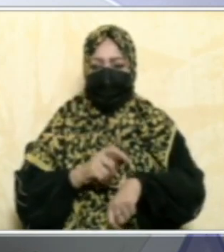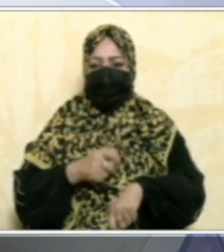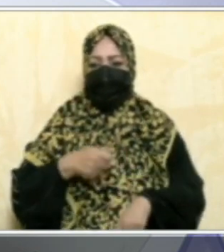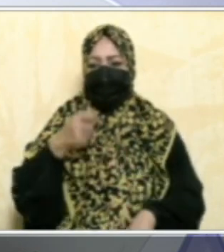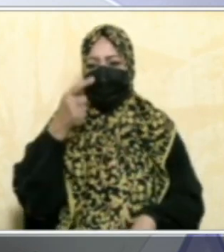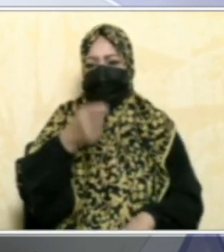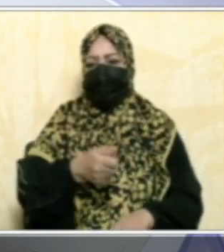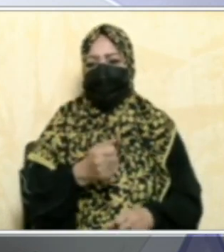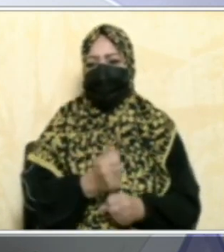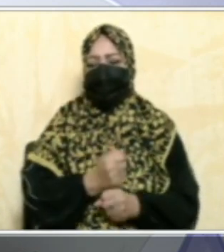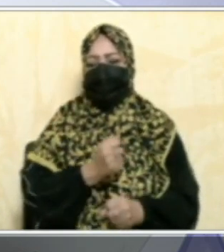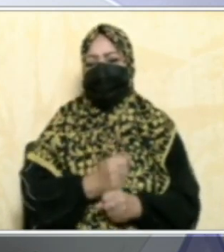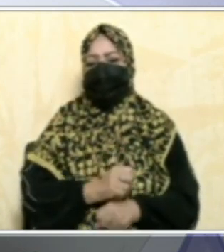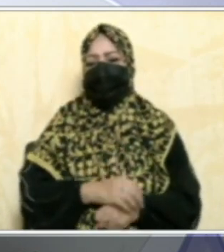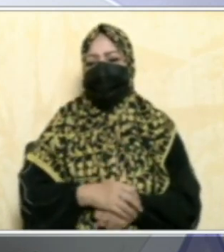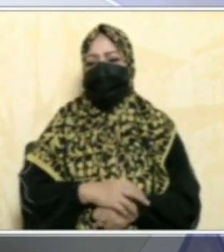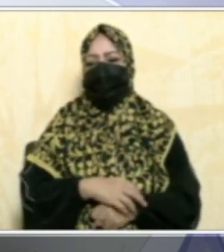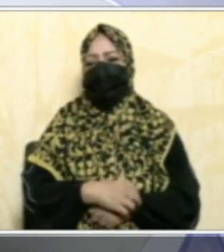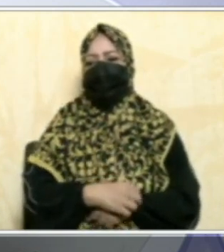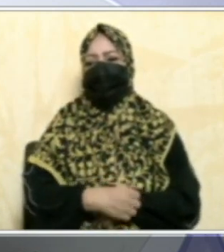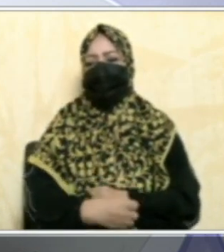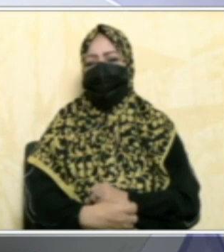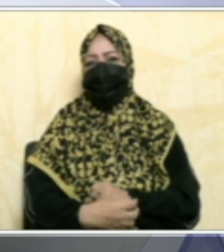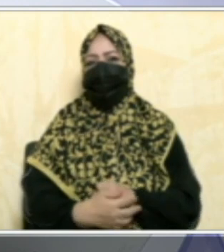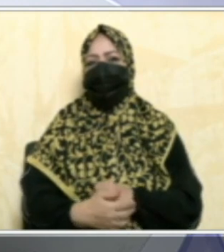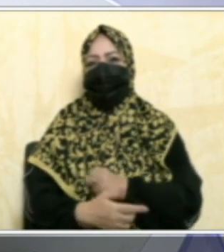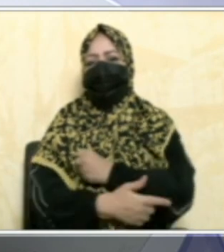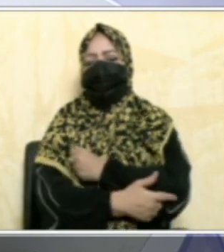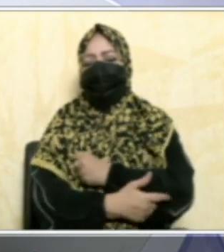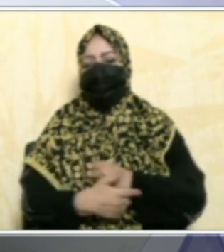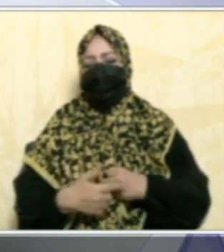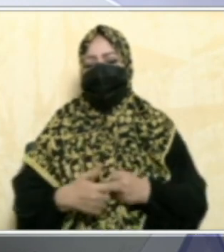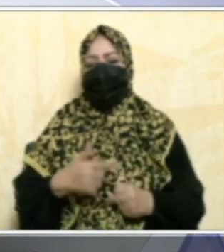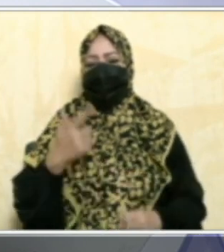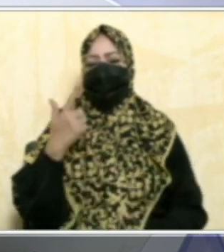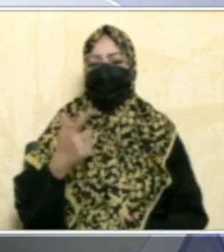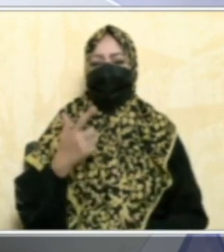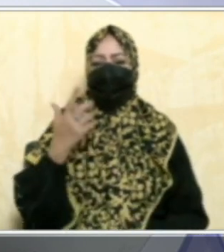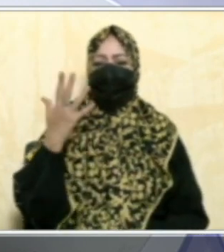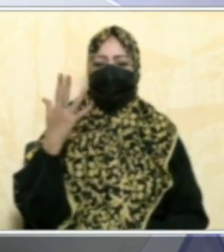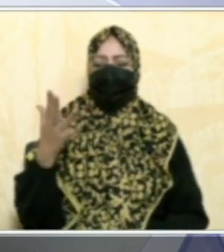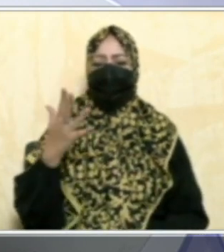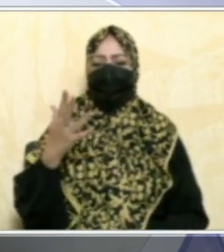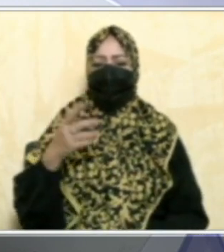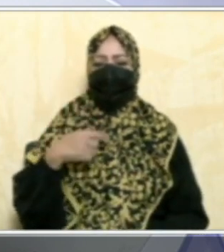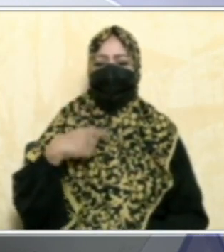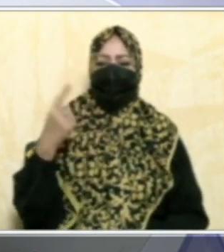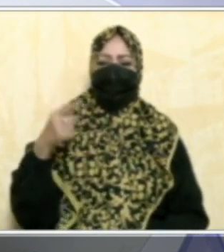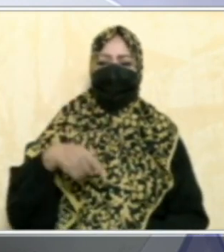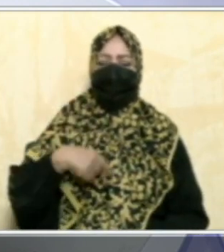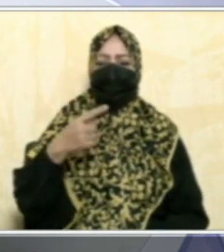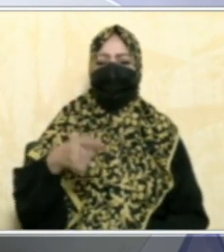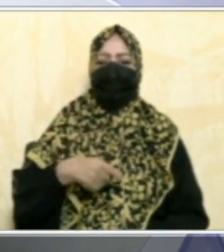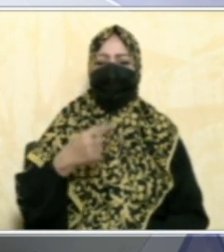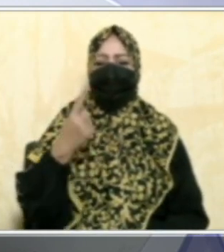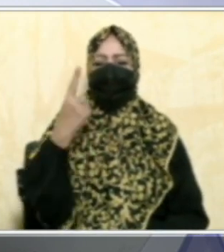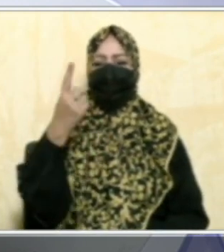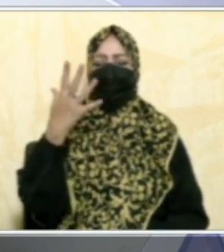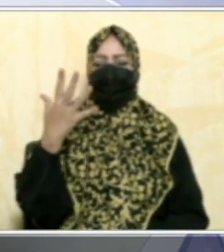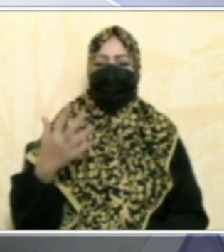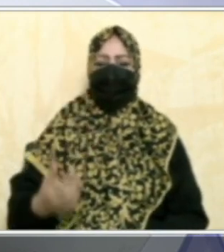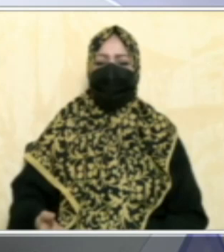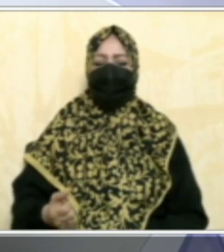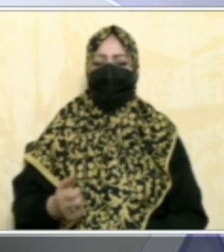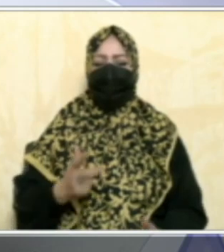هو أسبوع معناه خمس أيام دوام ليس لك إلا خمس المرتب لأنك تمشي في يوم واحد، فإذا كان يعطوا